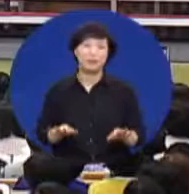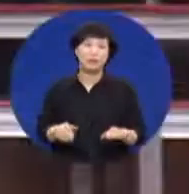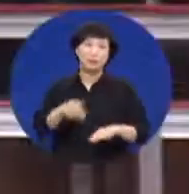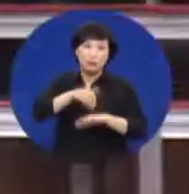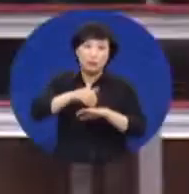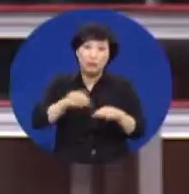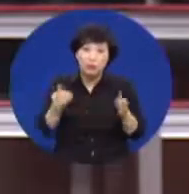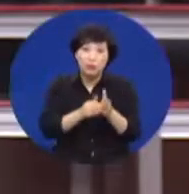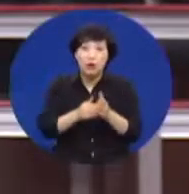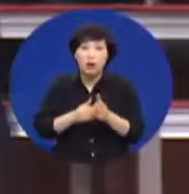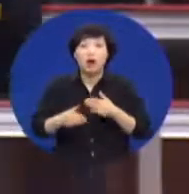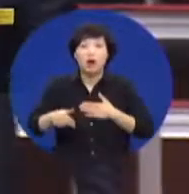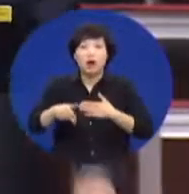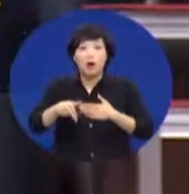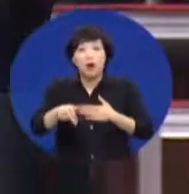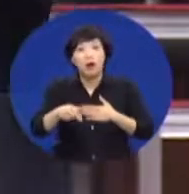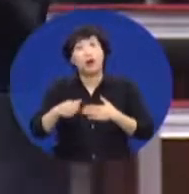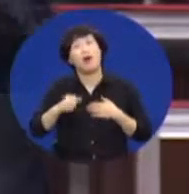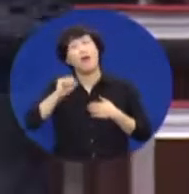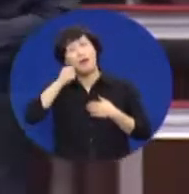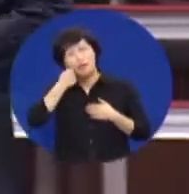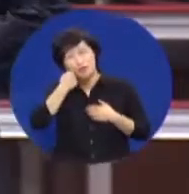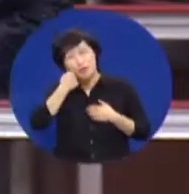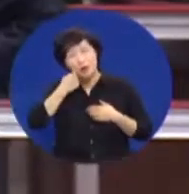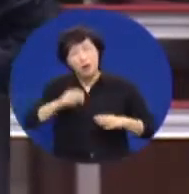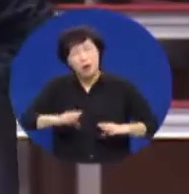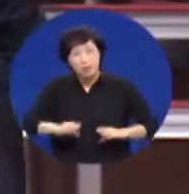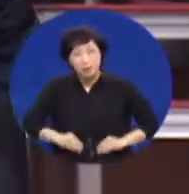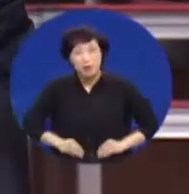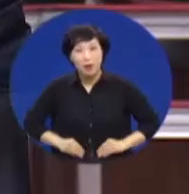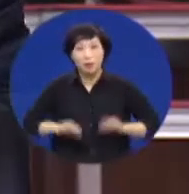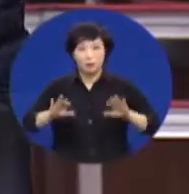그렇잖아요. 그런데 한 번은